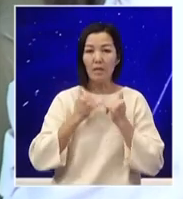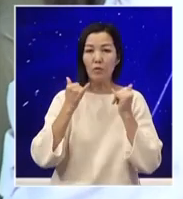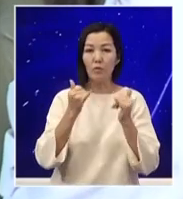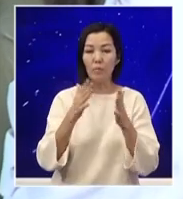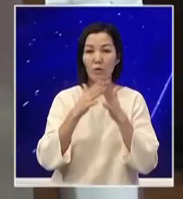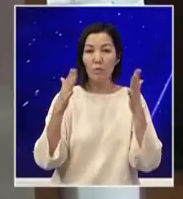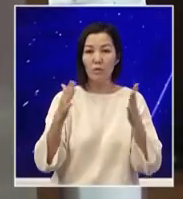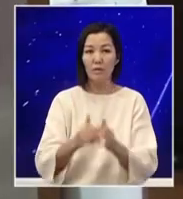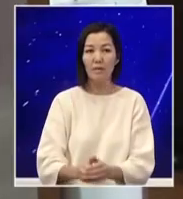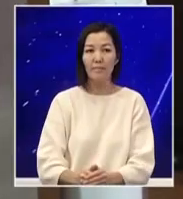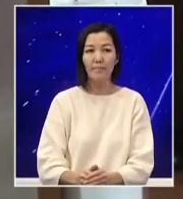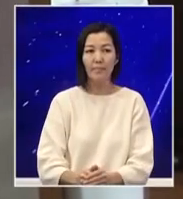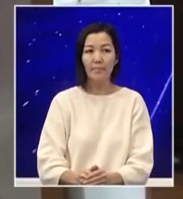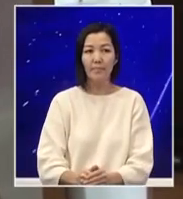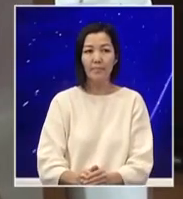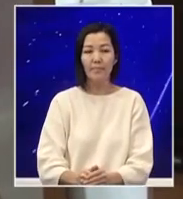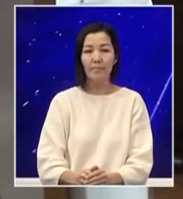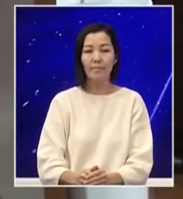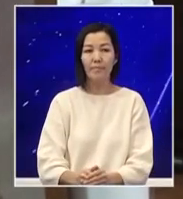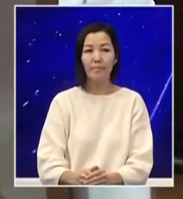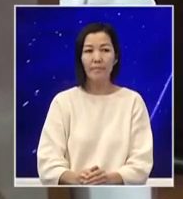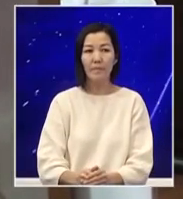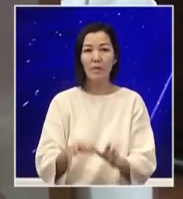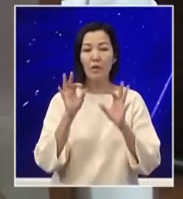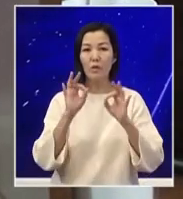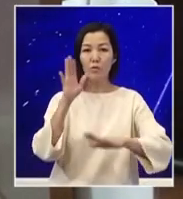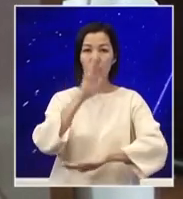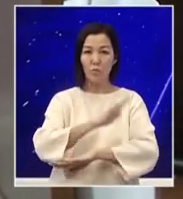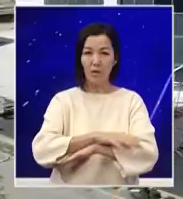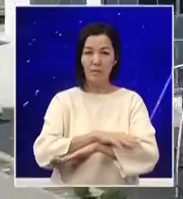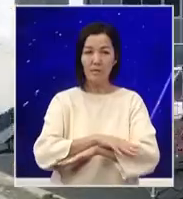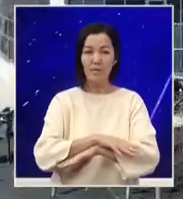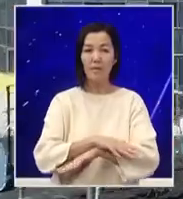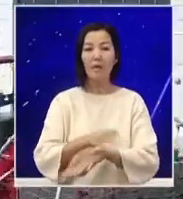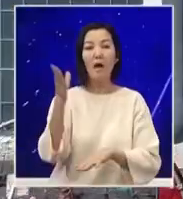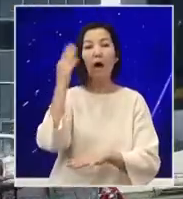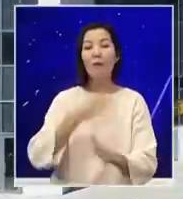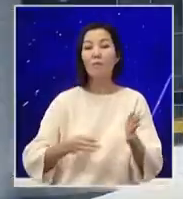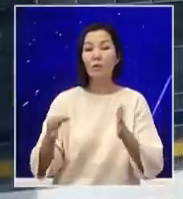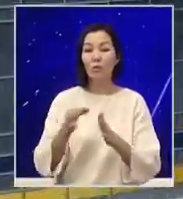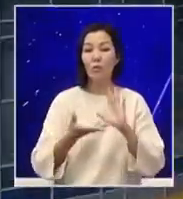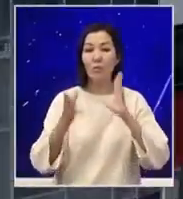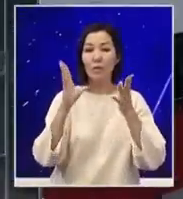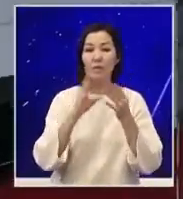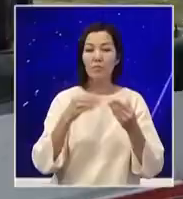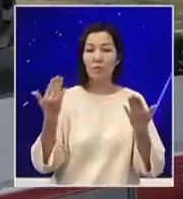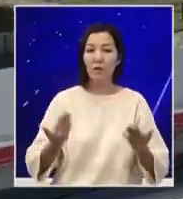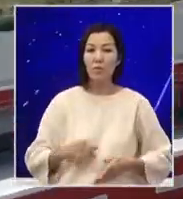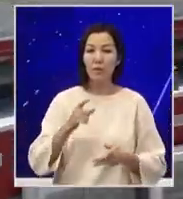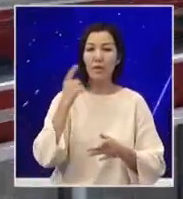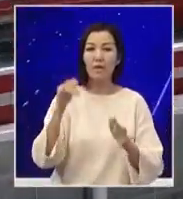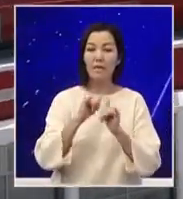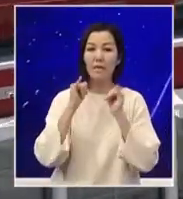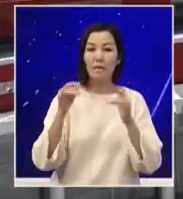еселей түсті. Жалғастыра береміз, дұрыс отырамыз, кеттік. Алматы облысы әлеуметтік әл-ауқат қарқынды